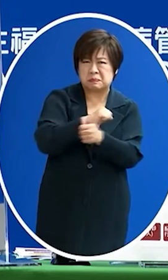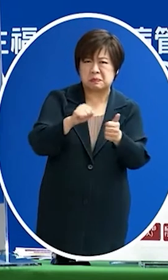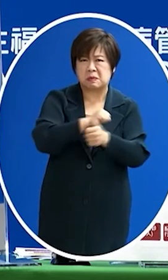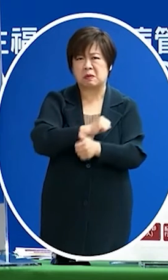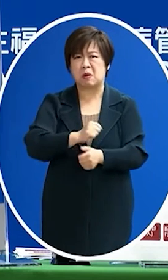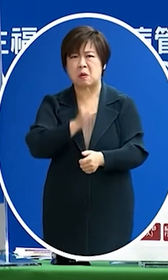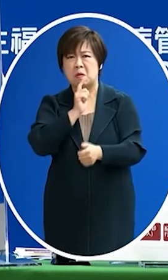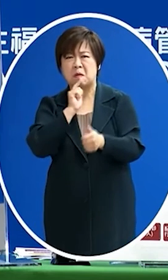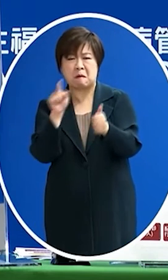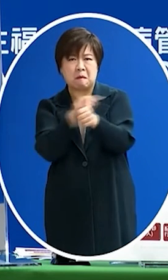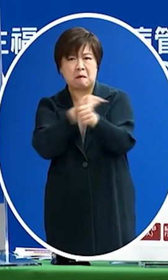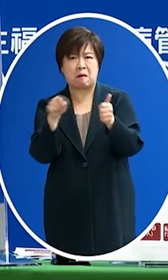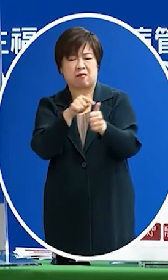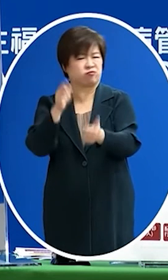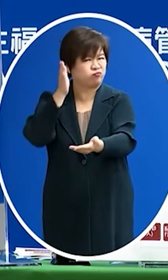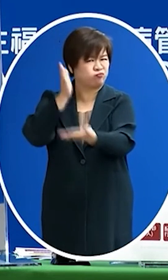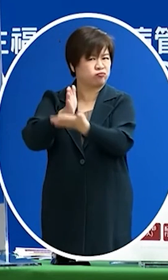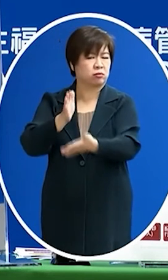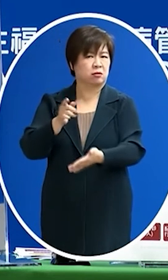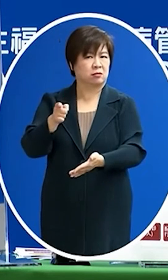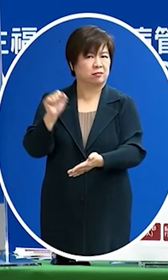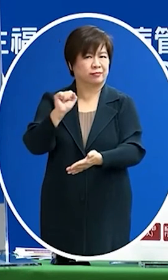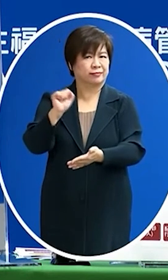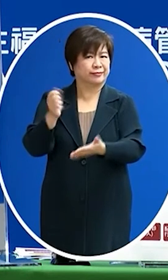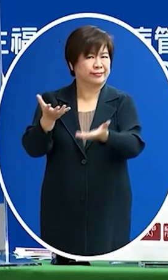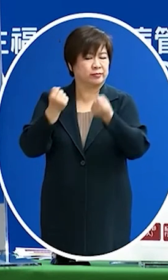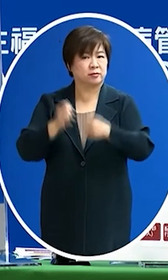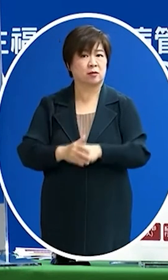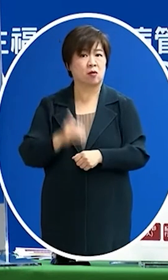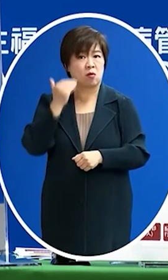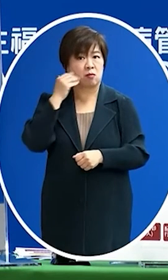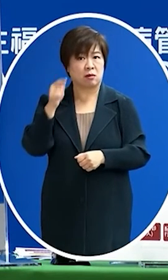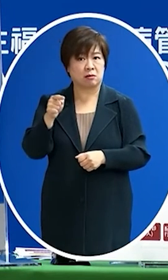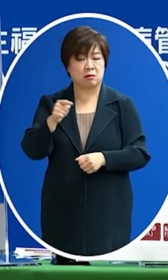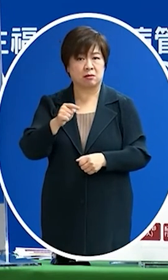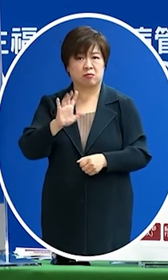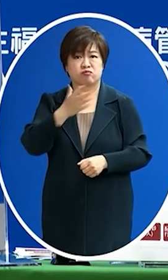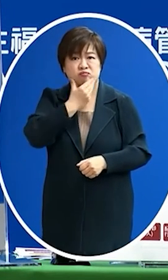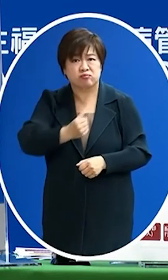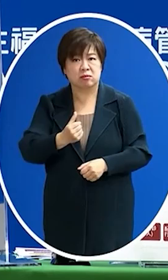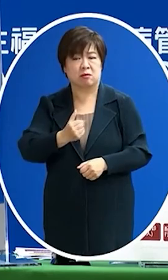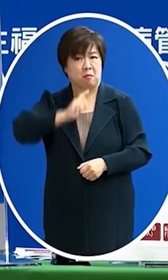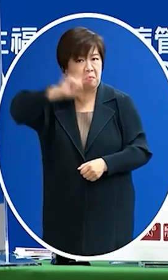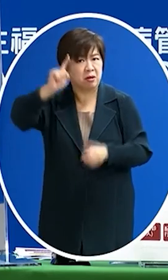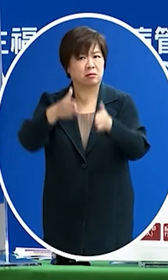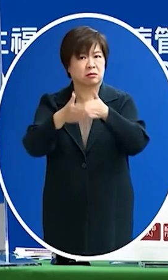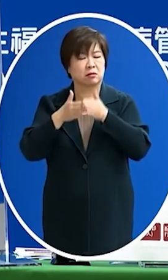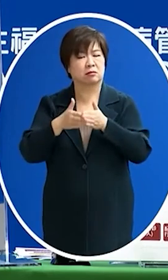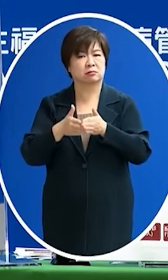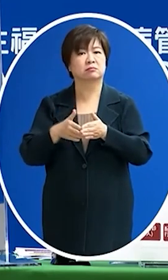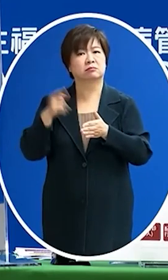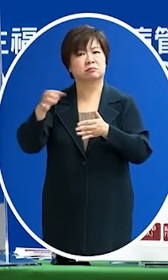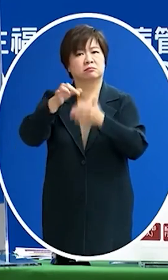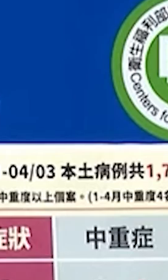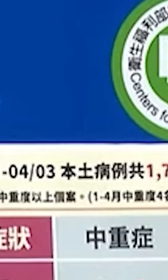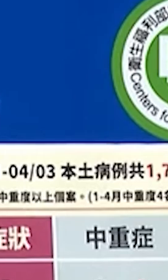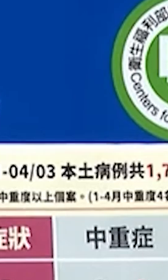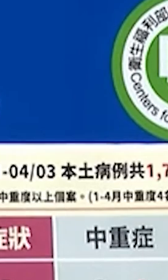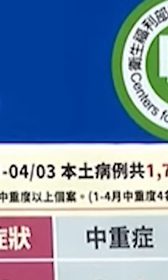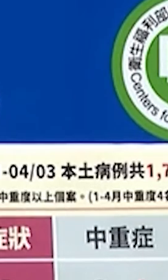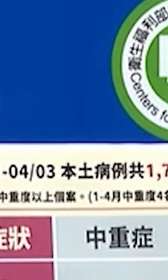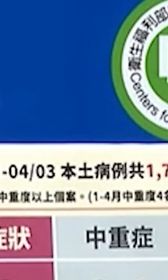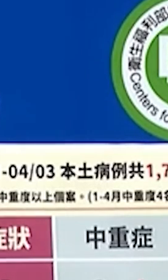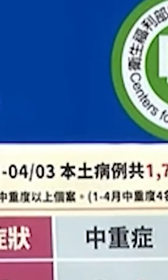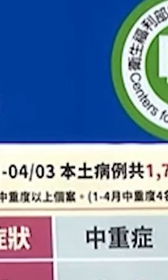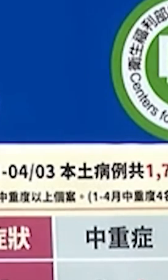被我们所接受。我再次强调，有任何不舒服要申诉要怎么样，这都有它的一个管道。 不过也